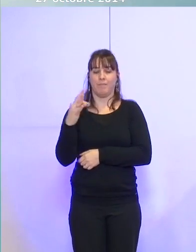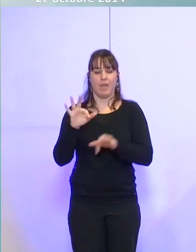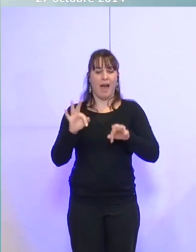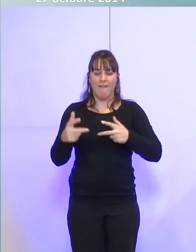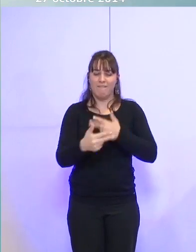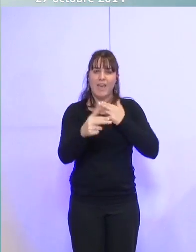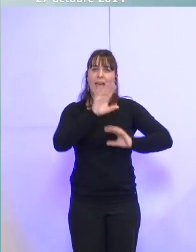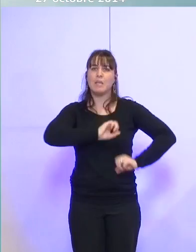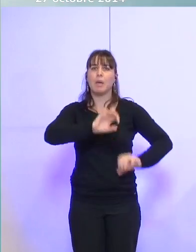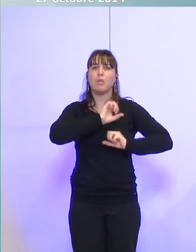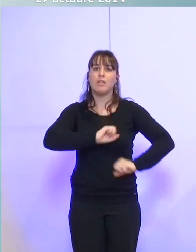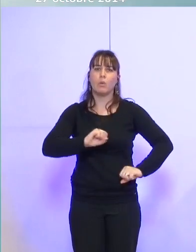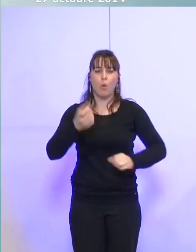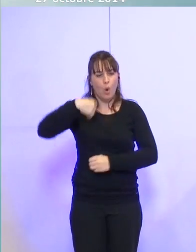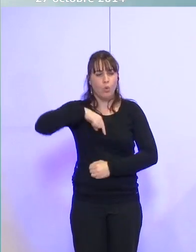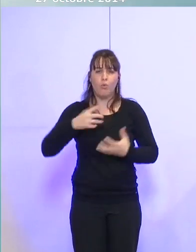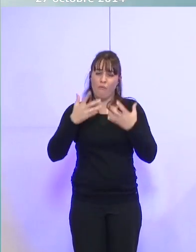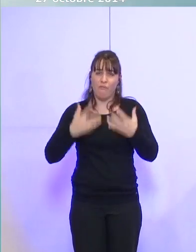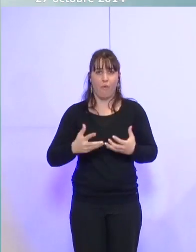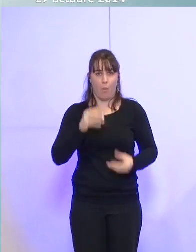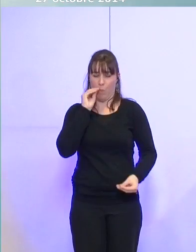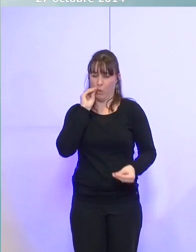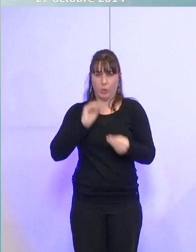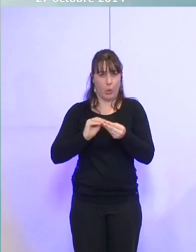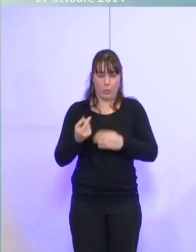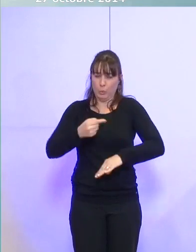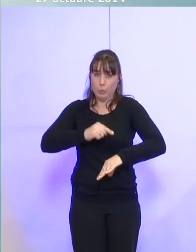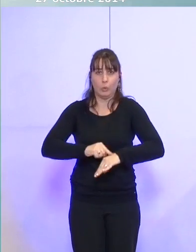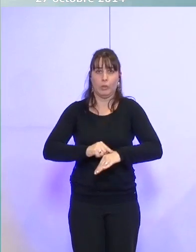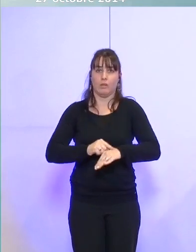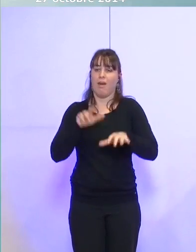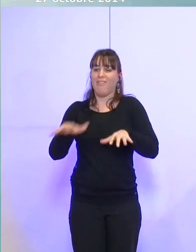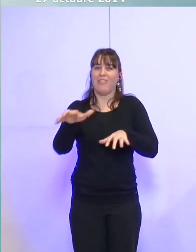d'expérimentation, nous souhaitons le plus tôt possible associer les acteurs du